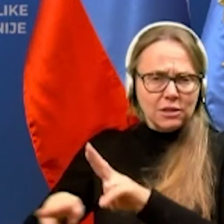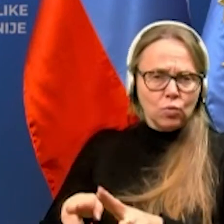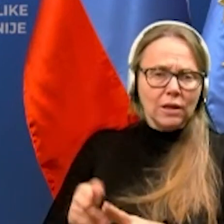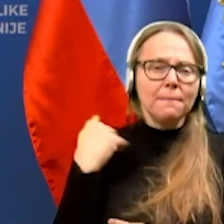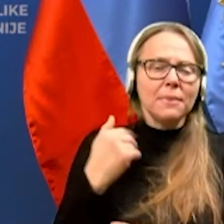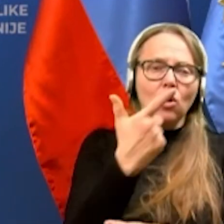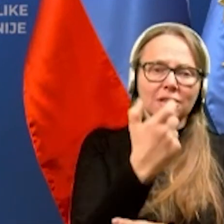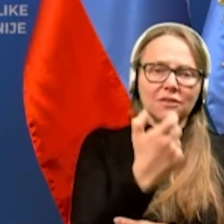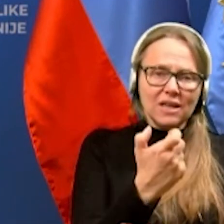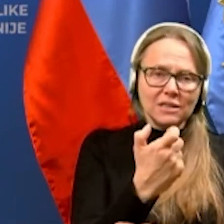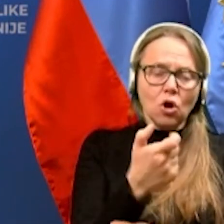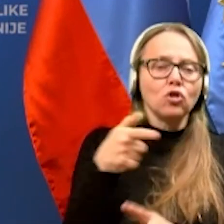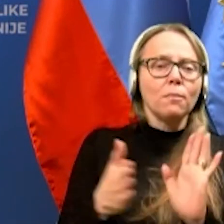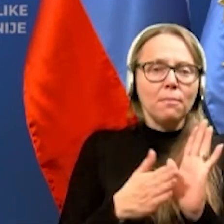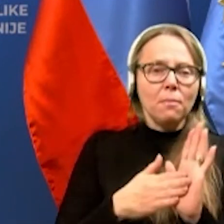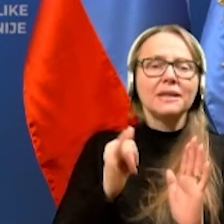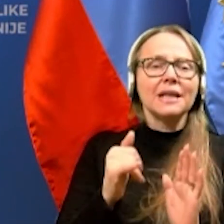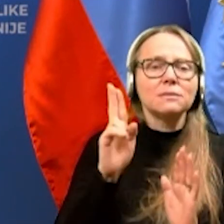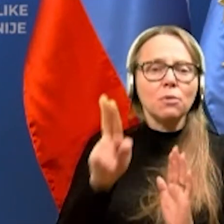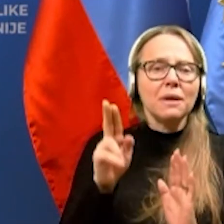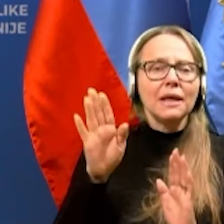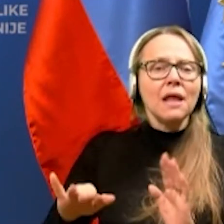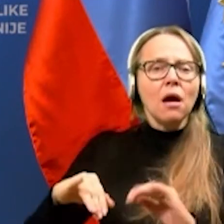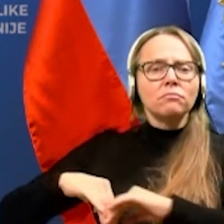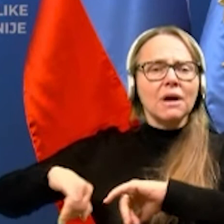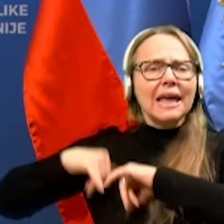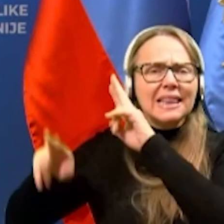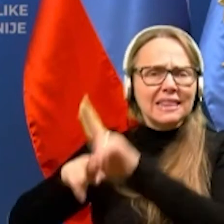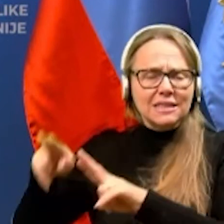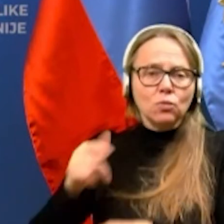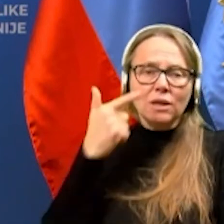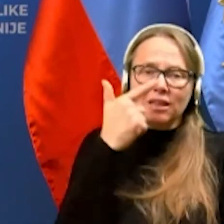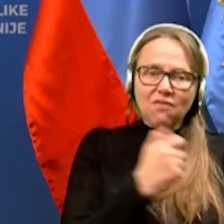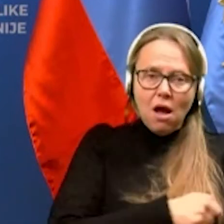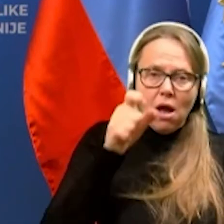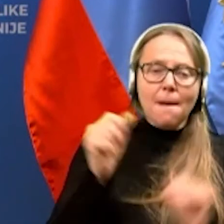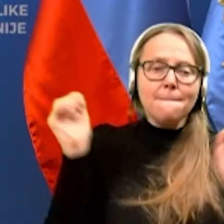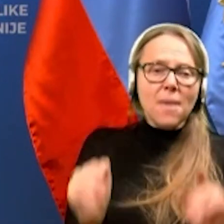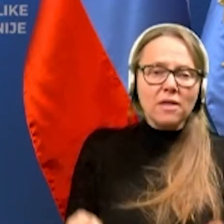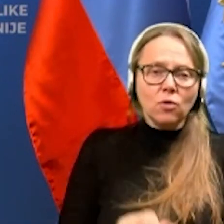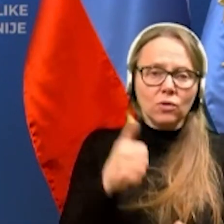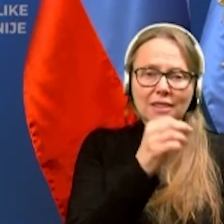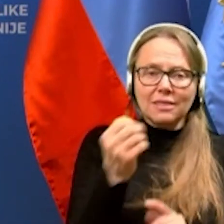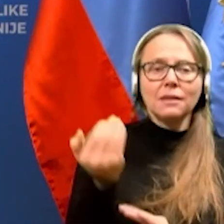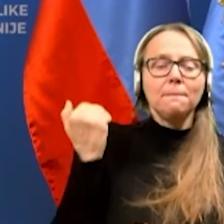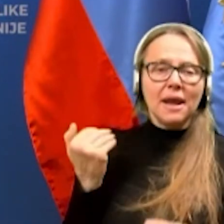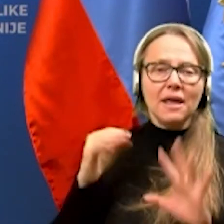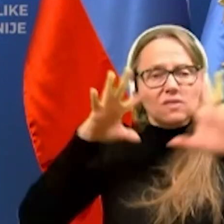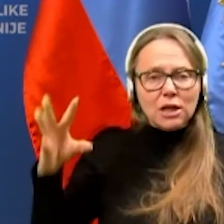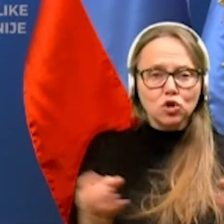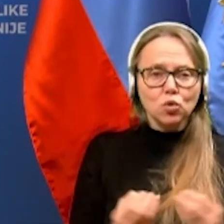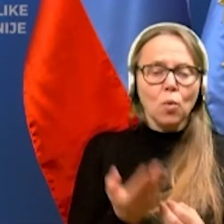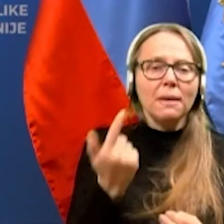bilo 200, kar pomeni, da smo imeli na intenzivni negi 2 pacienta manj kot dan prej. Skupaj je bilo